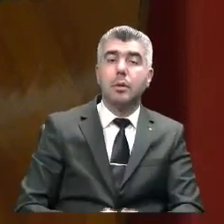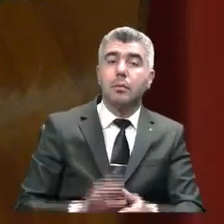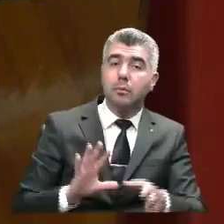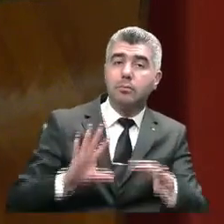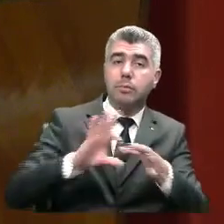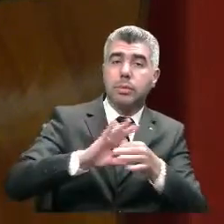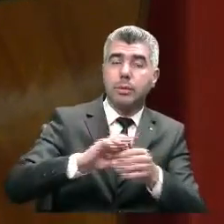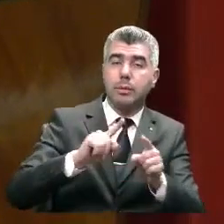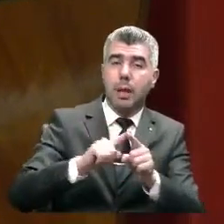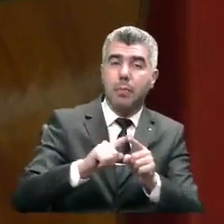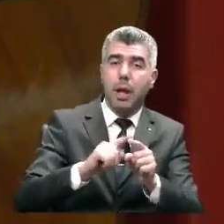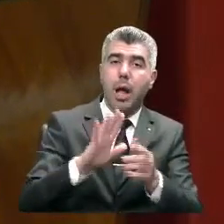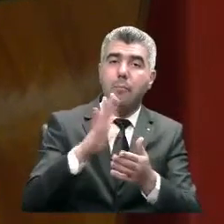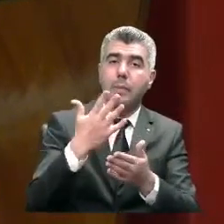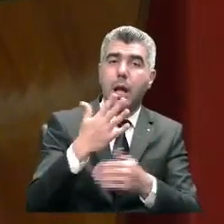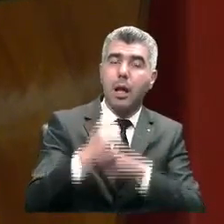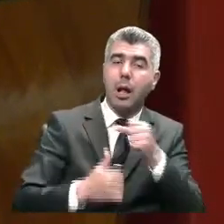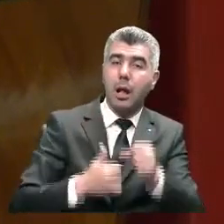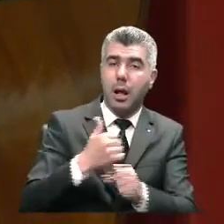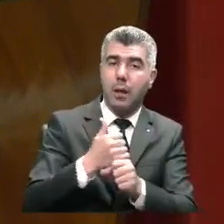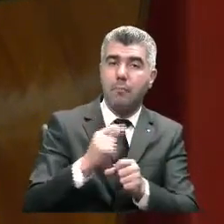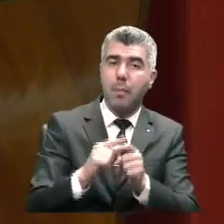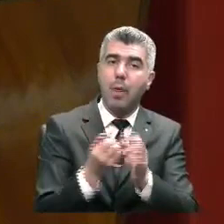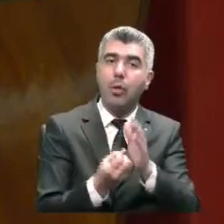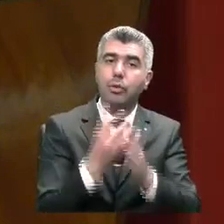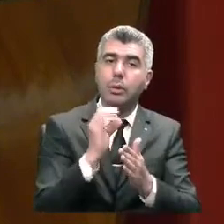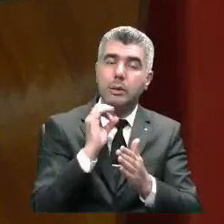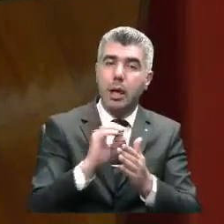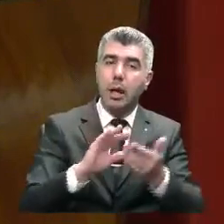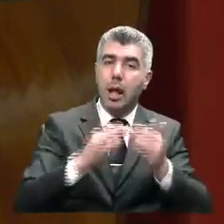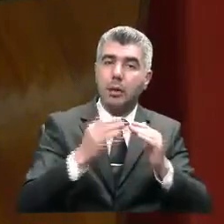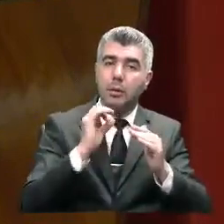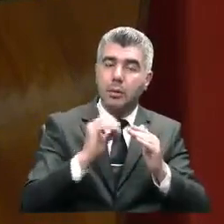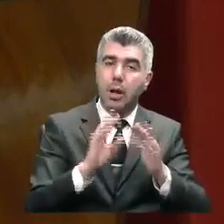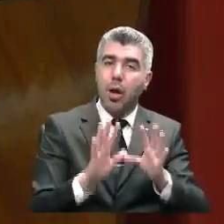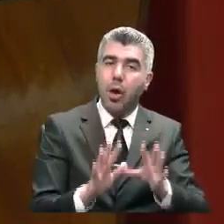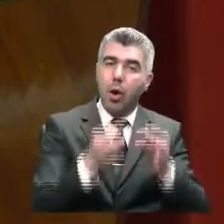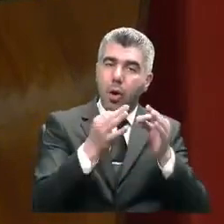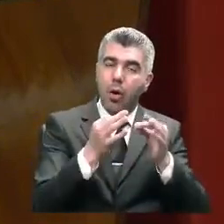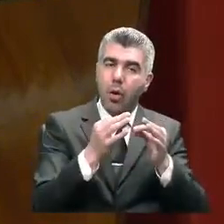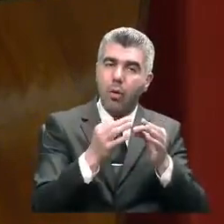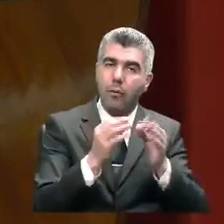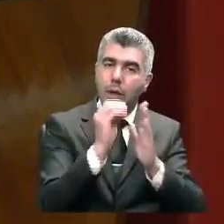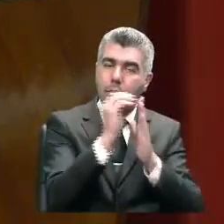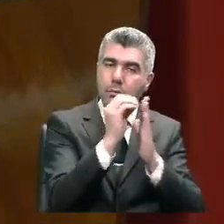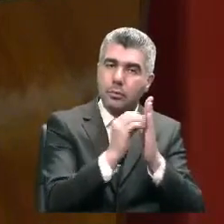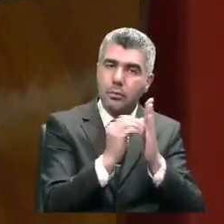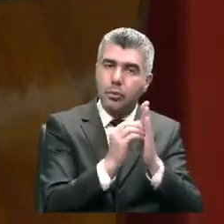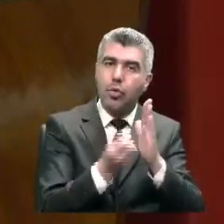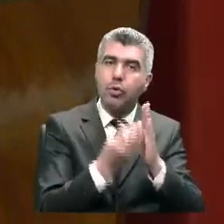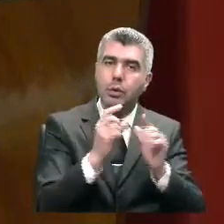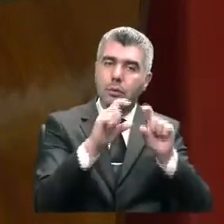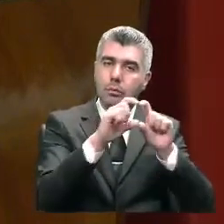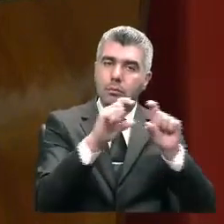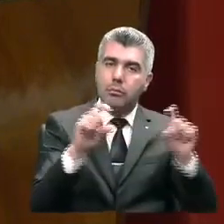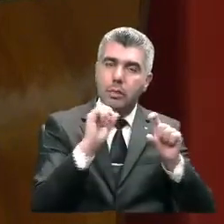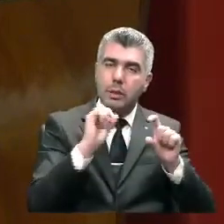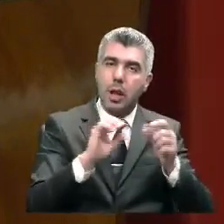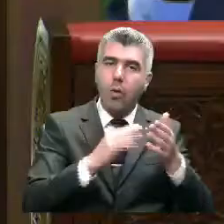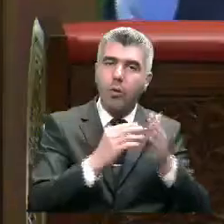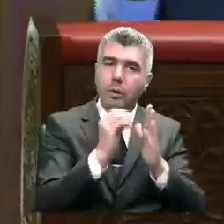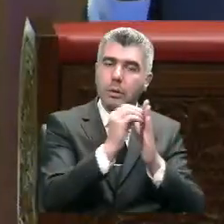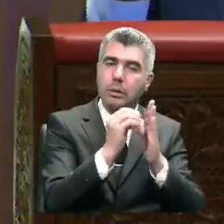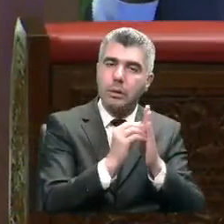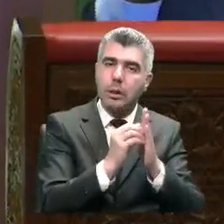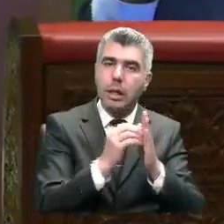برنامج التحول الرقمي لمواكبه التكنولوجيه الجديده تهدف الى تطوير الحلول الرقميه وتجديد الموقع التجاري والتطبيق الرقمي للشركه عبر